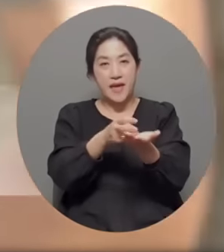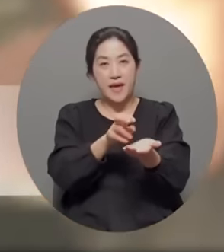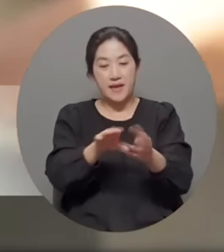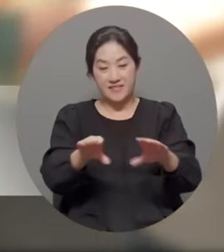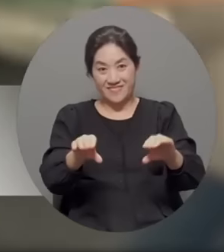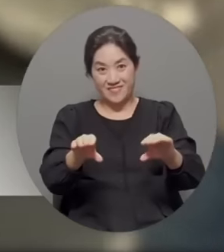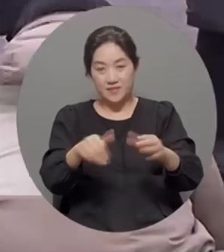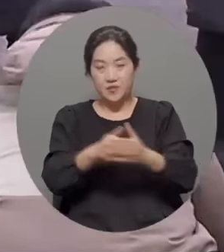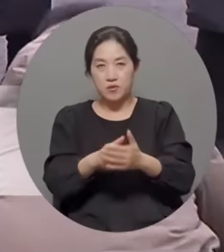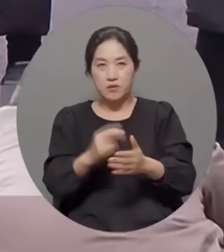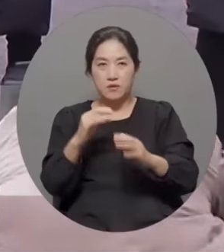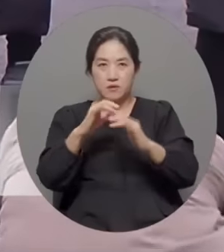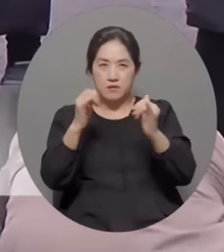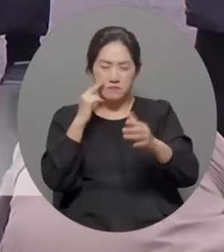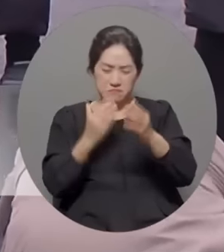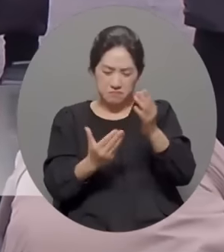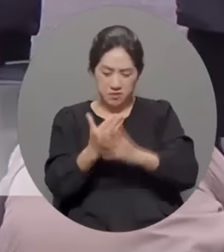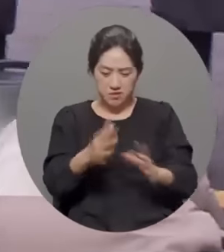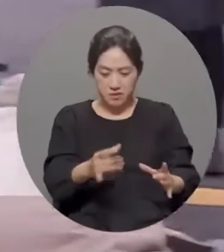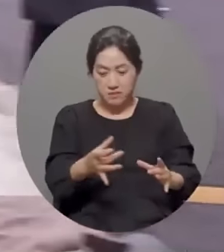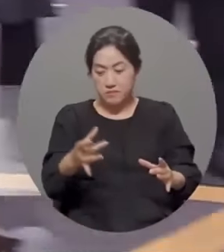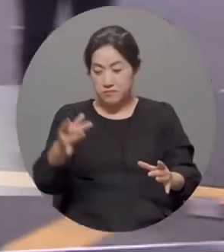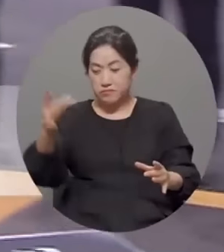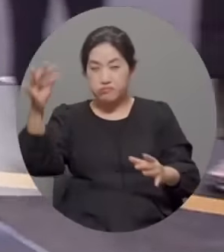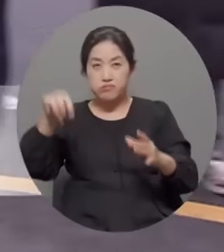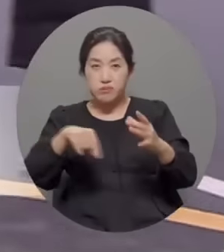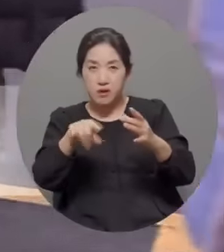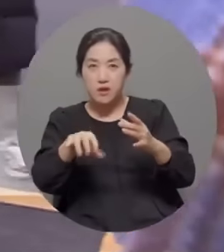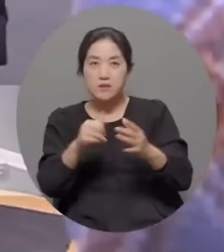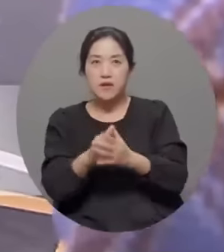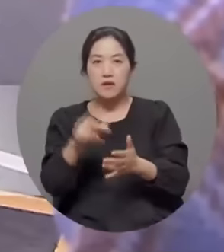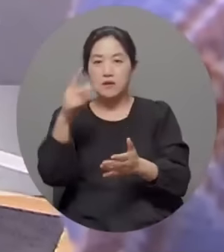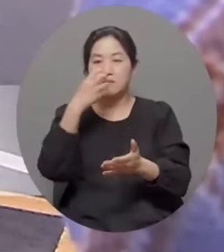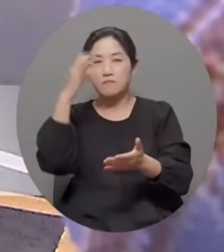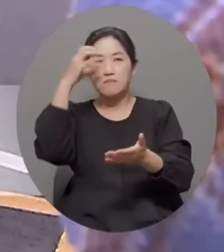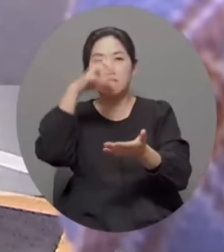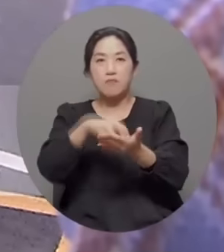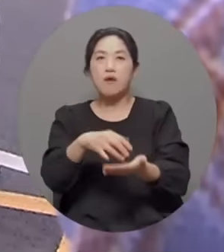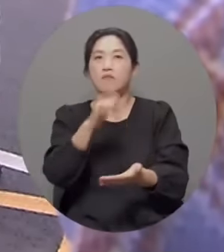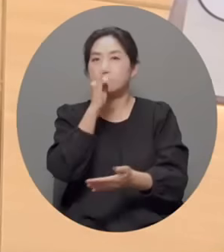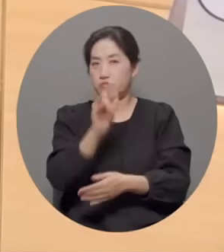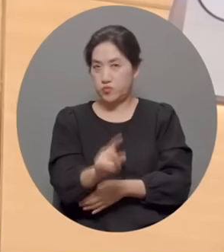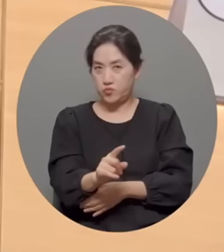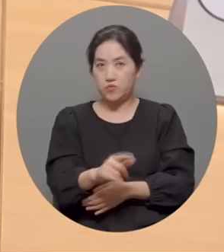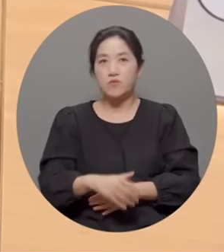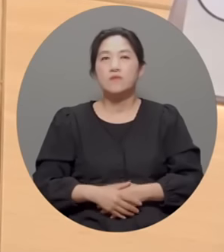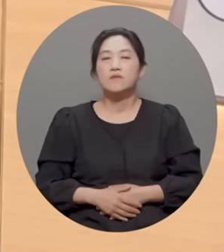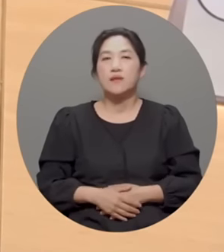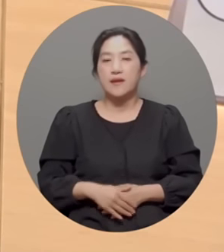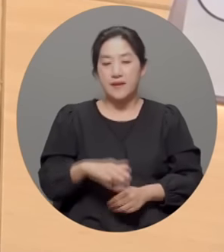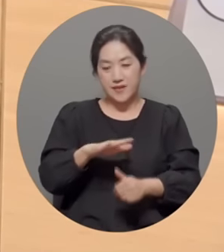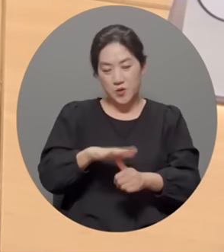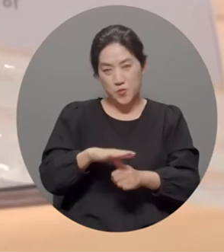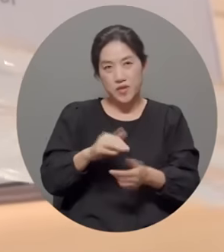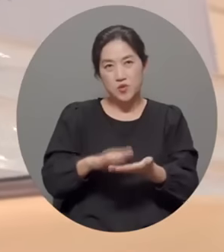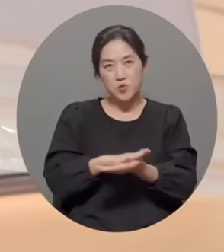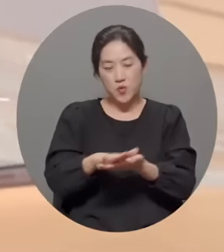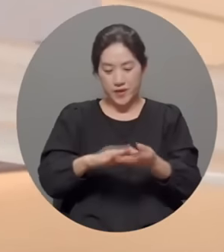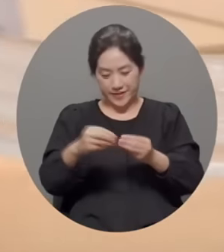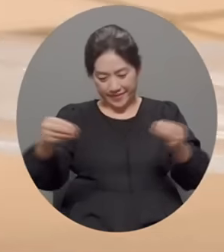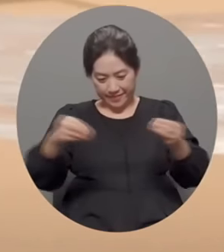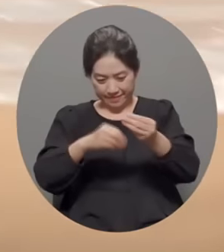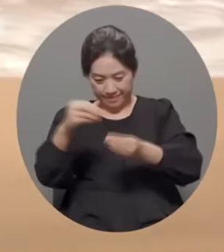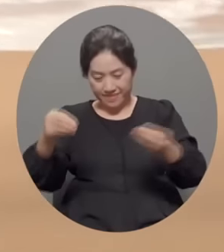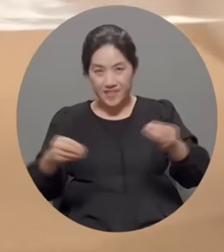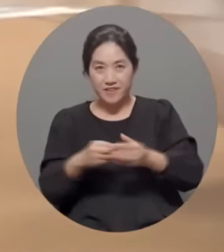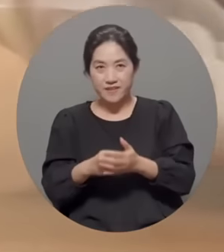사회적 참사로 이어진 가습기 살균제 중에도 KC 인증 마크가 붙은 제품이 있었습니다. 아이들이 갖고 노는 슬라임과